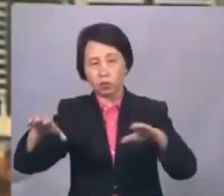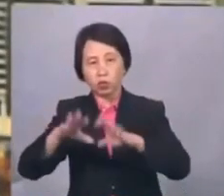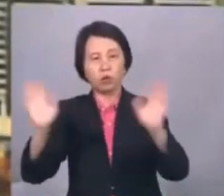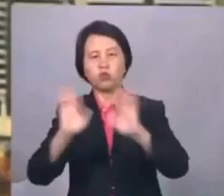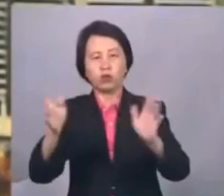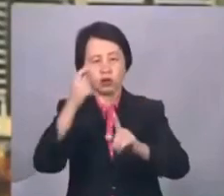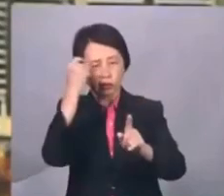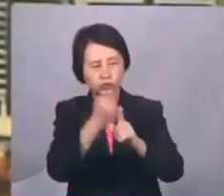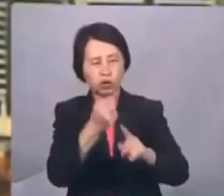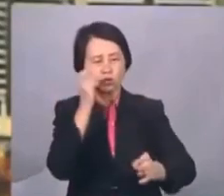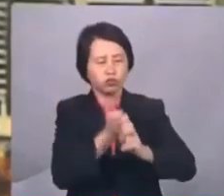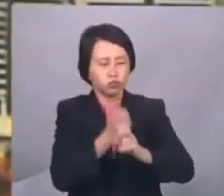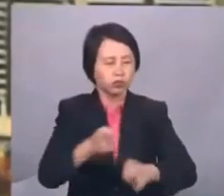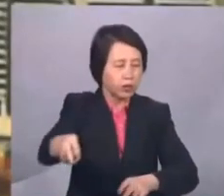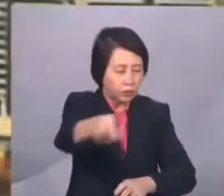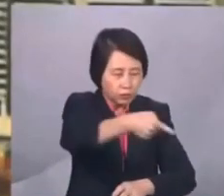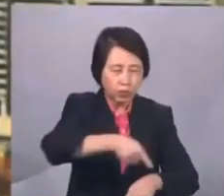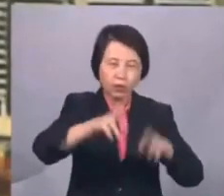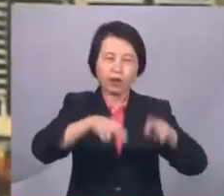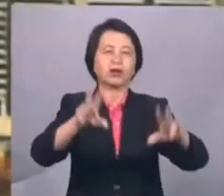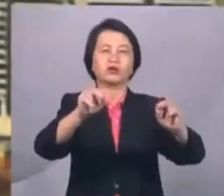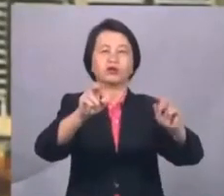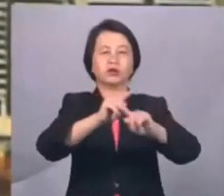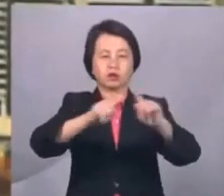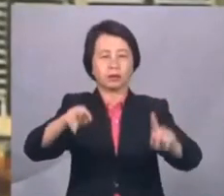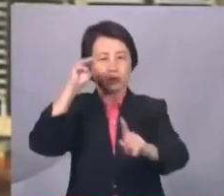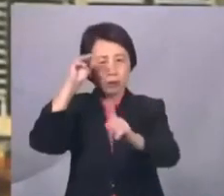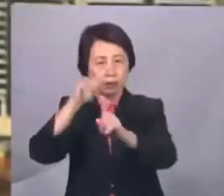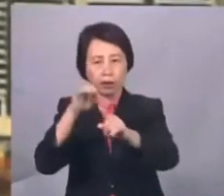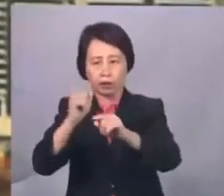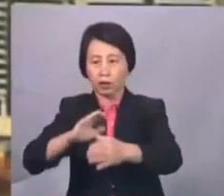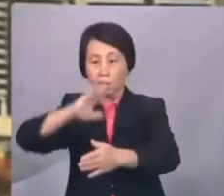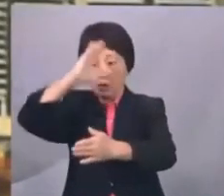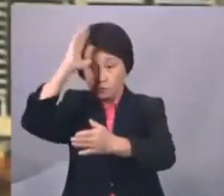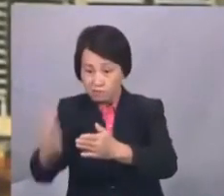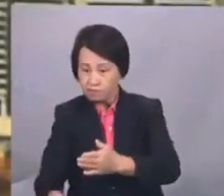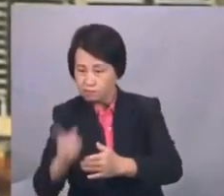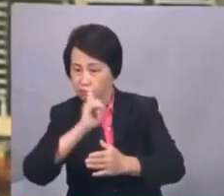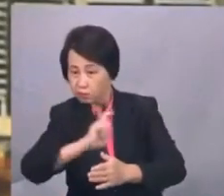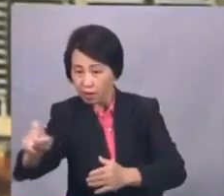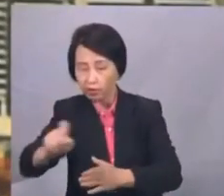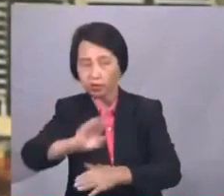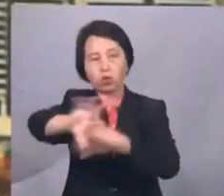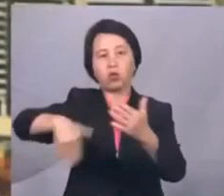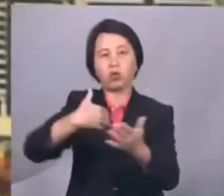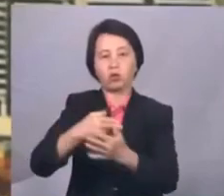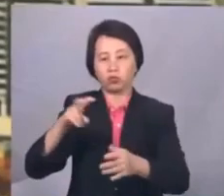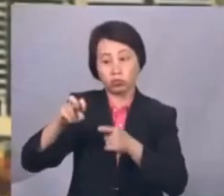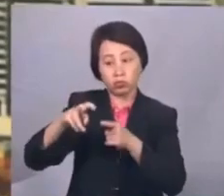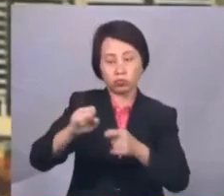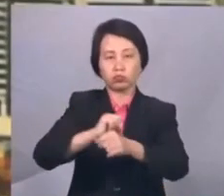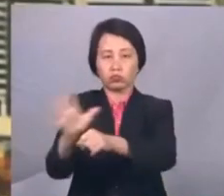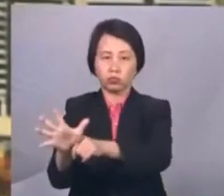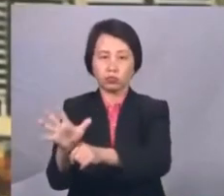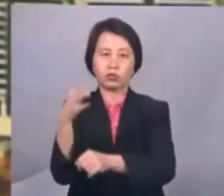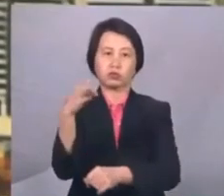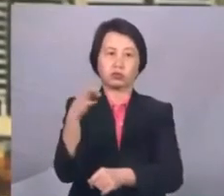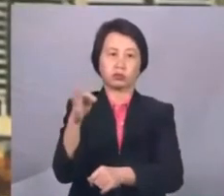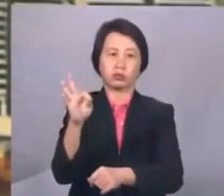bukan bertujuan menyusahkan rakyat tetapi bermacam-macam menamatkan rantaian penyebaran Hobbit